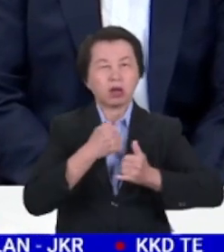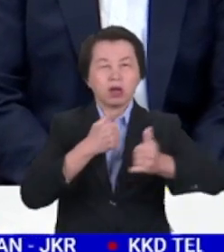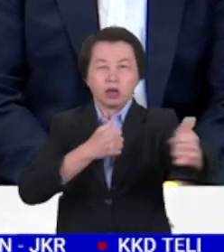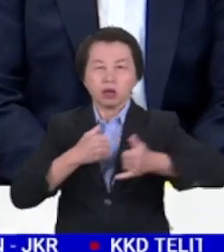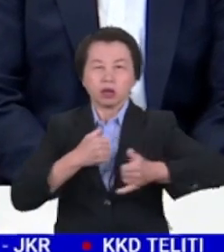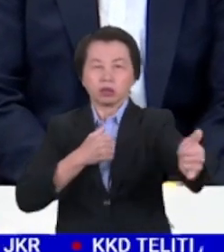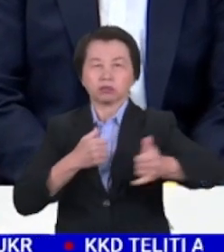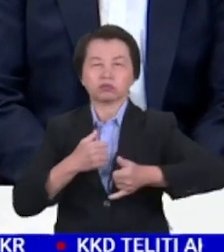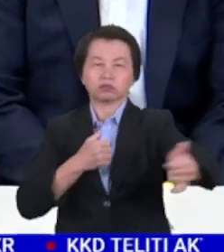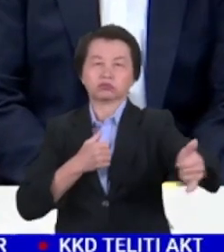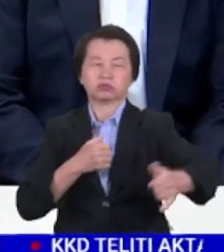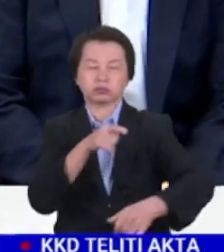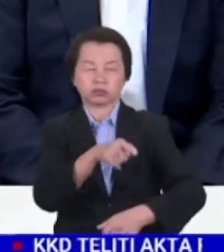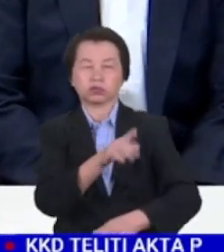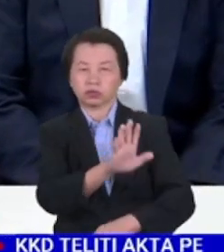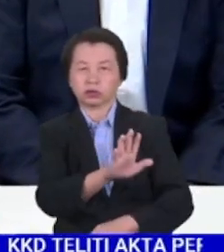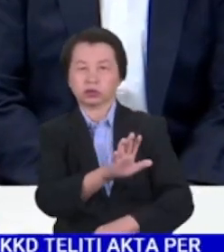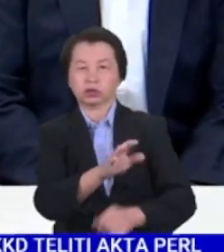akan berikan